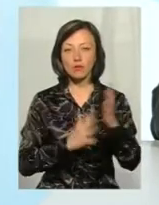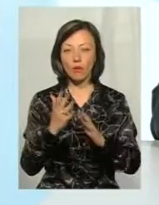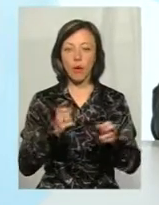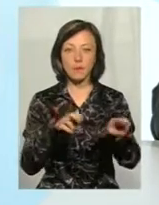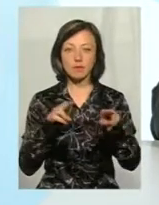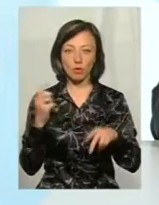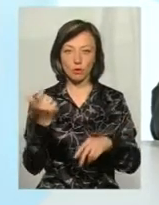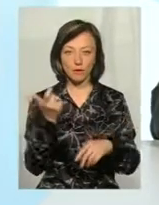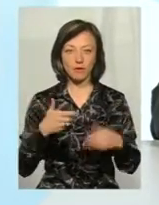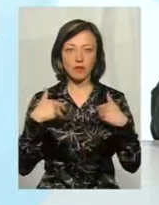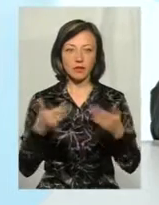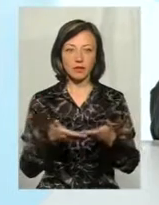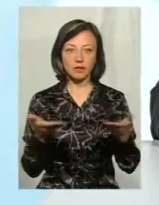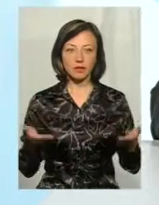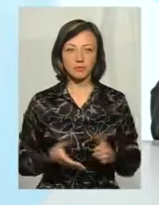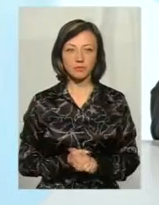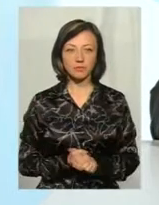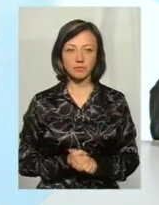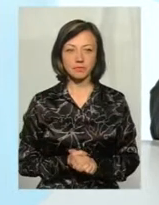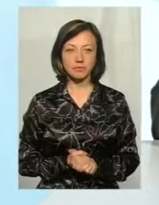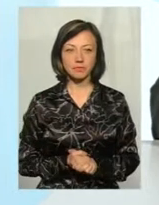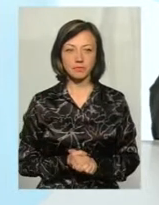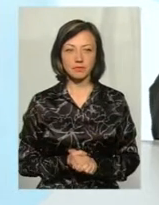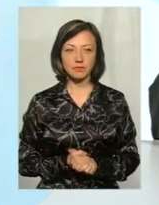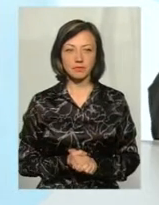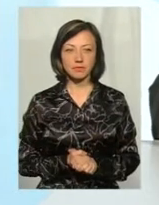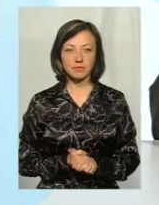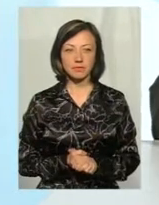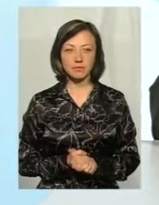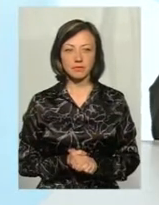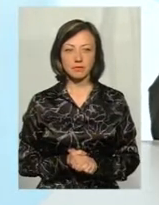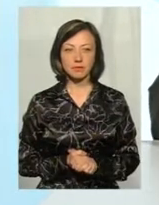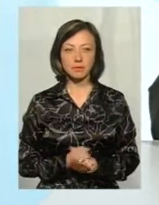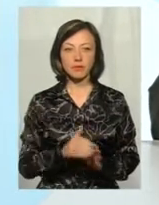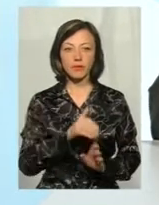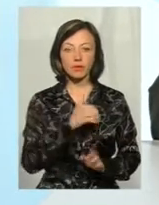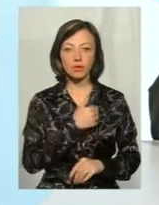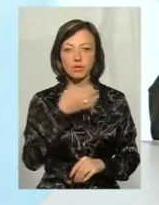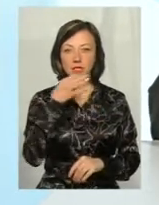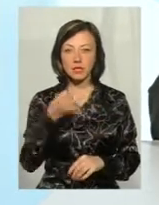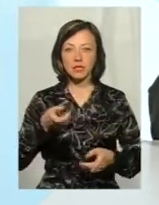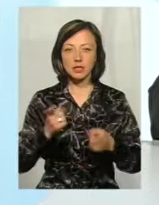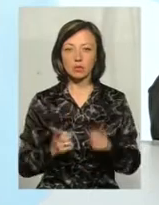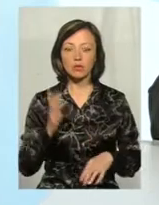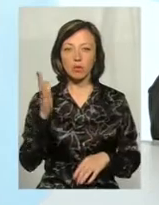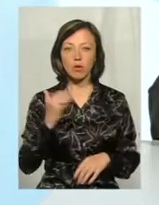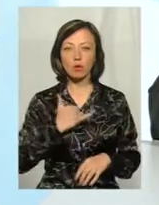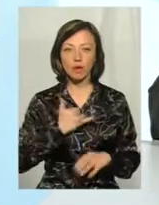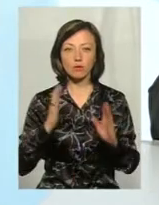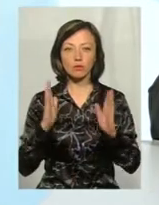вітання. Вітаю, шановних телеглядачів. Хочу сказати, що дійсно попереду у нас будуть